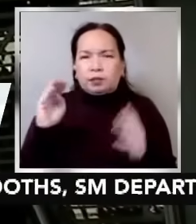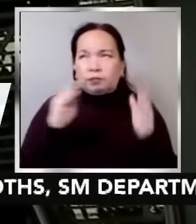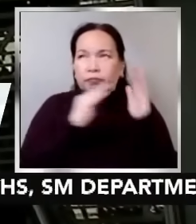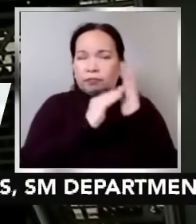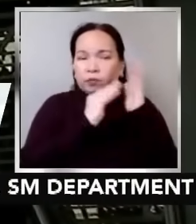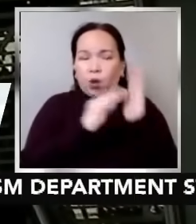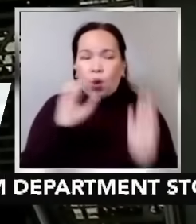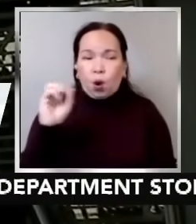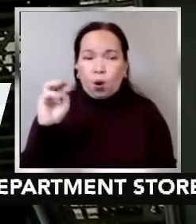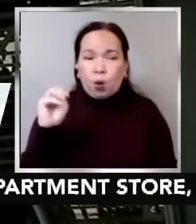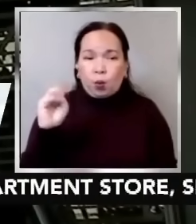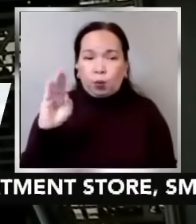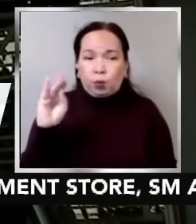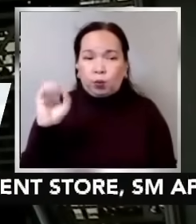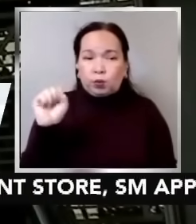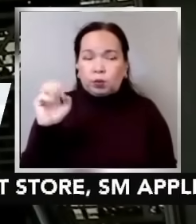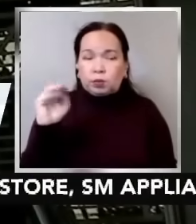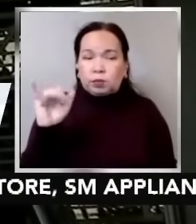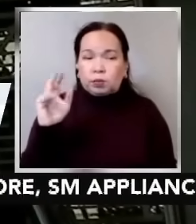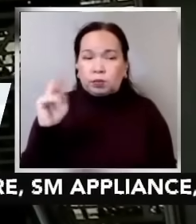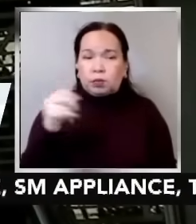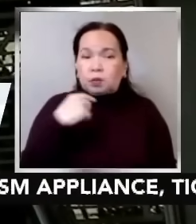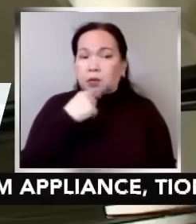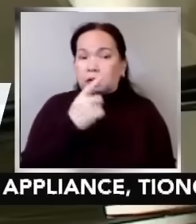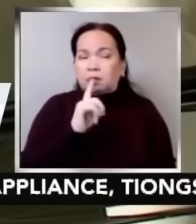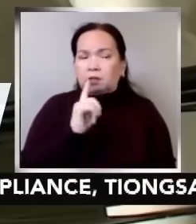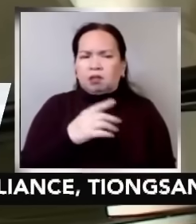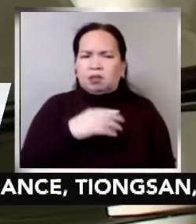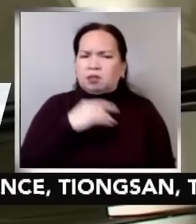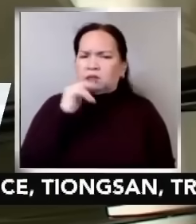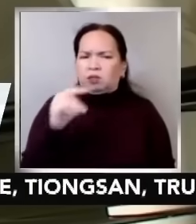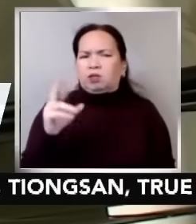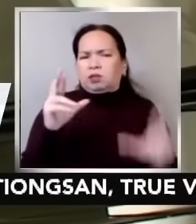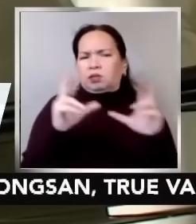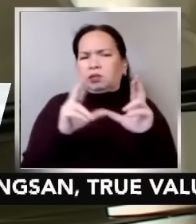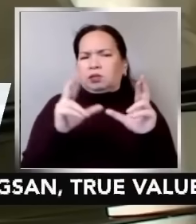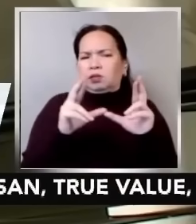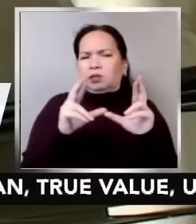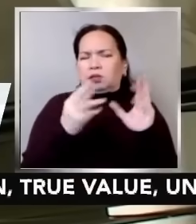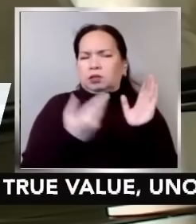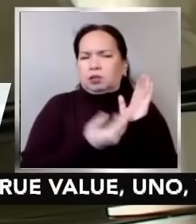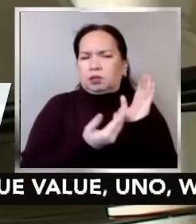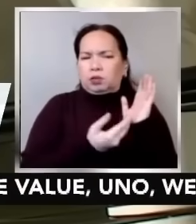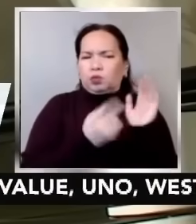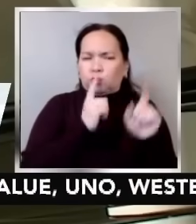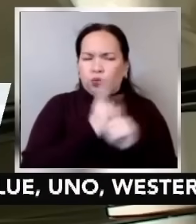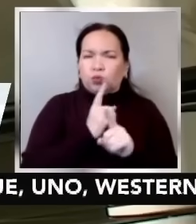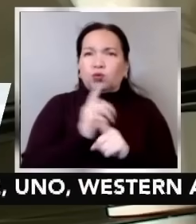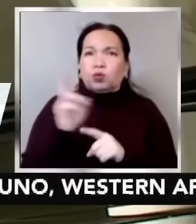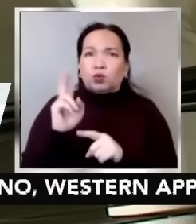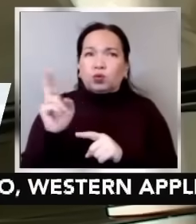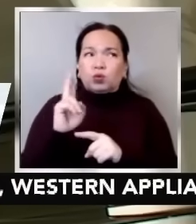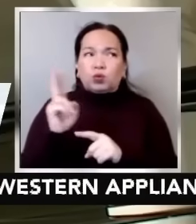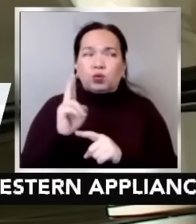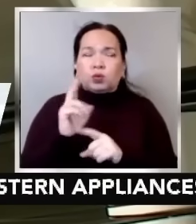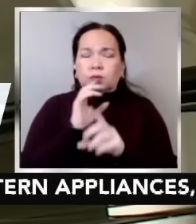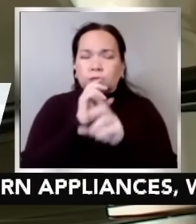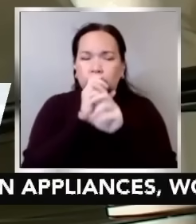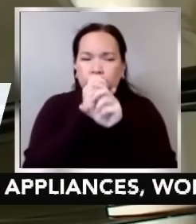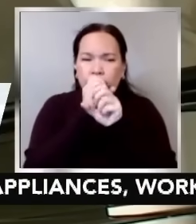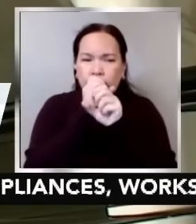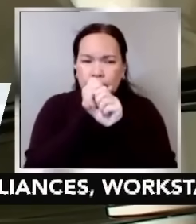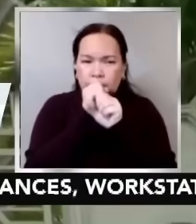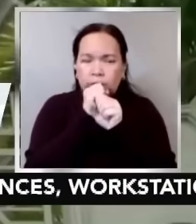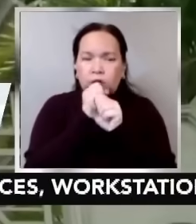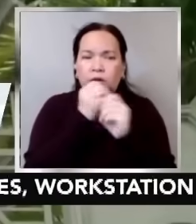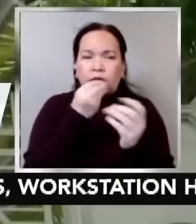pahayag ng ombudsman na hindi nila kailangan ng resibo bilang katibayan sa wastong paggamit ng confidential fund at hindi dapat